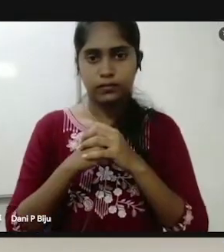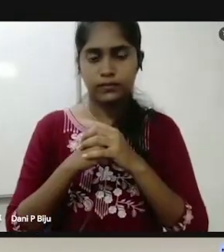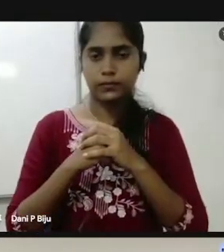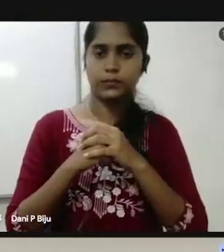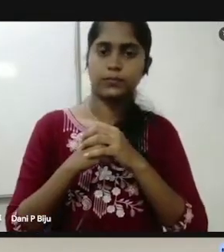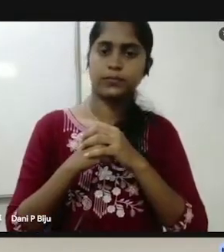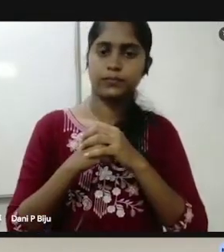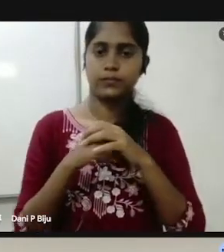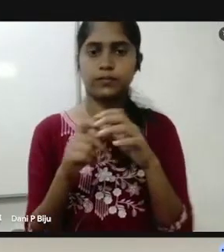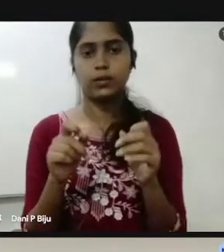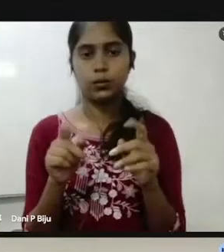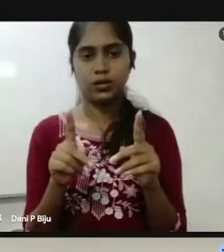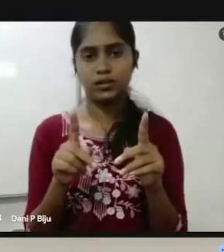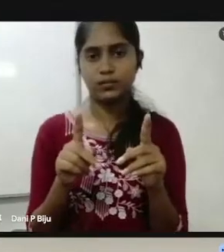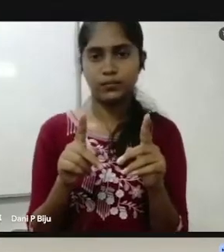ഹലോ